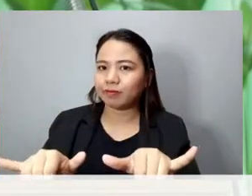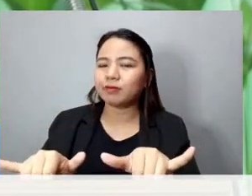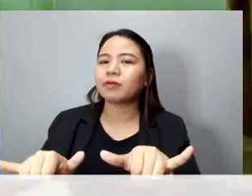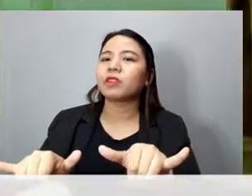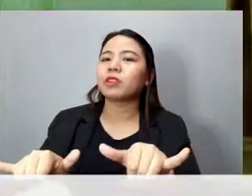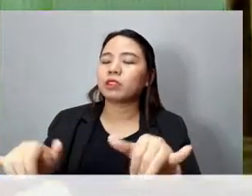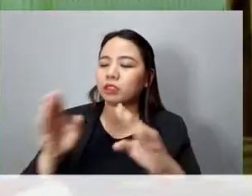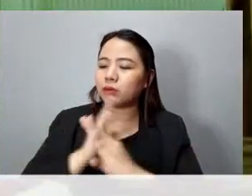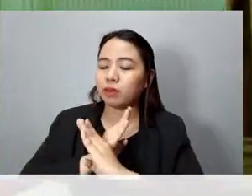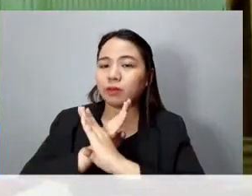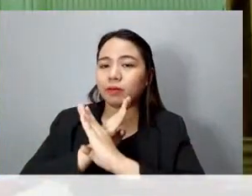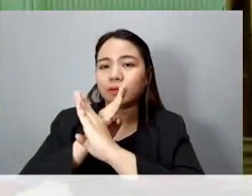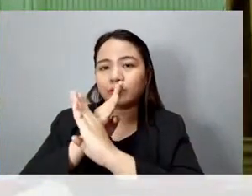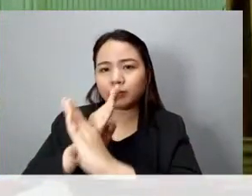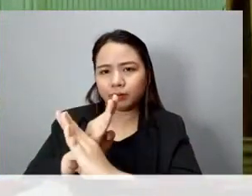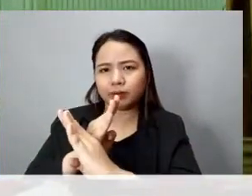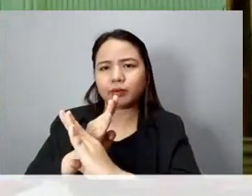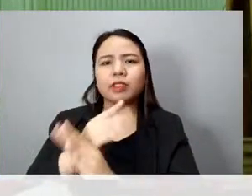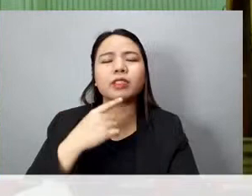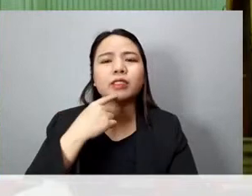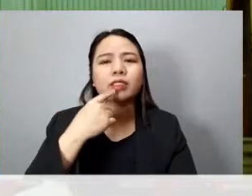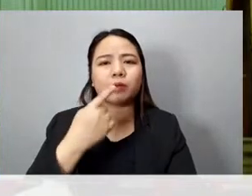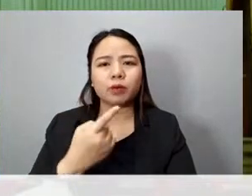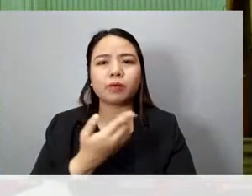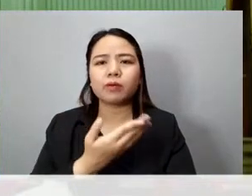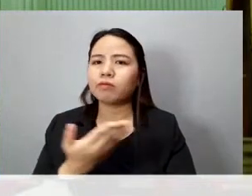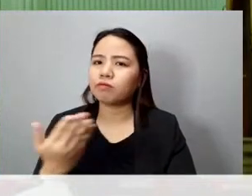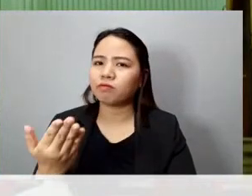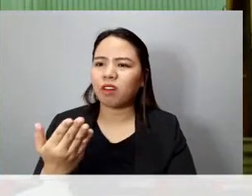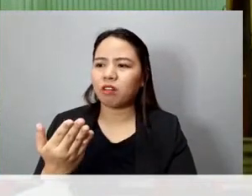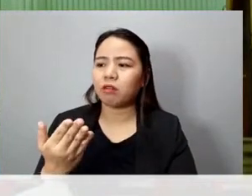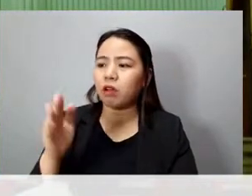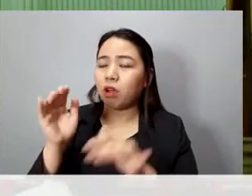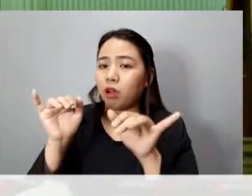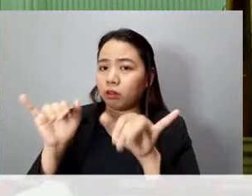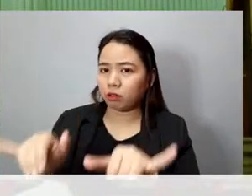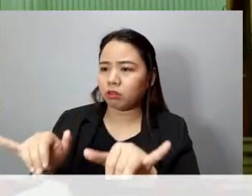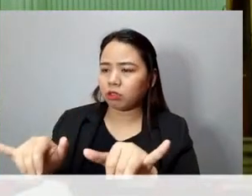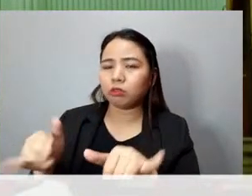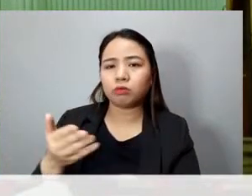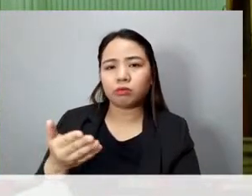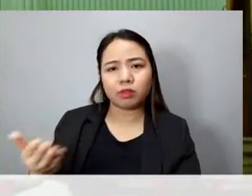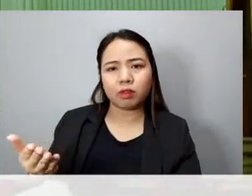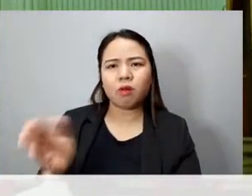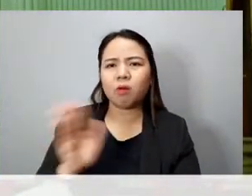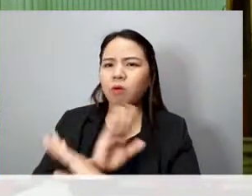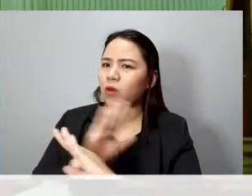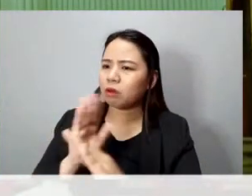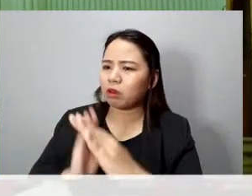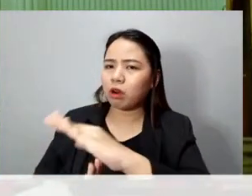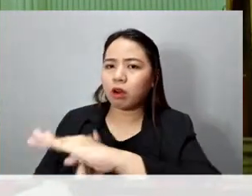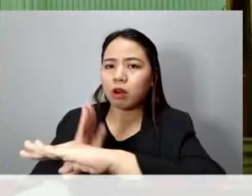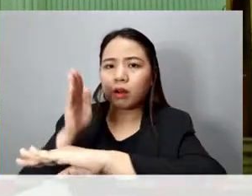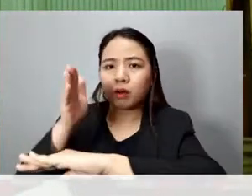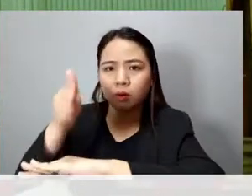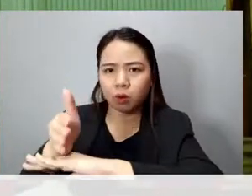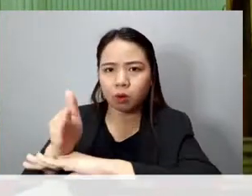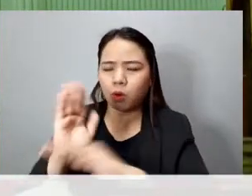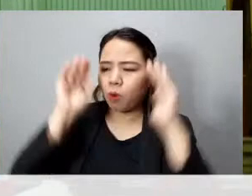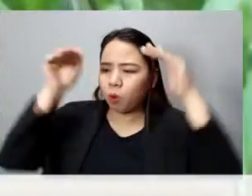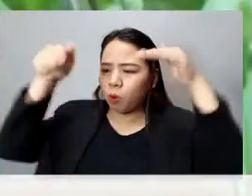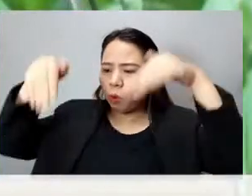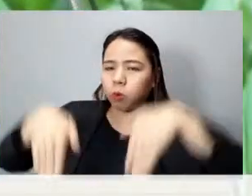harang. Sinabi kong sila'y hanggang doon na lang, huwag nang lalampas ang along